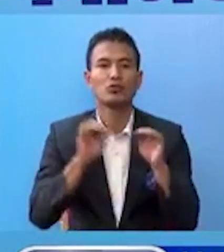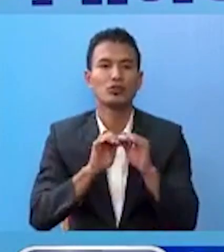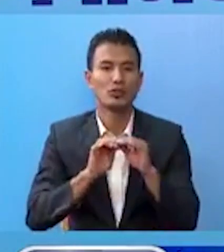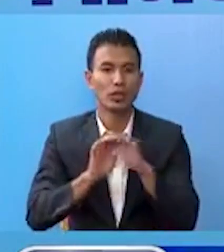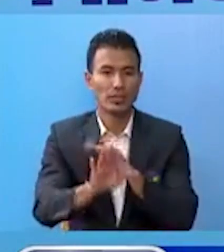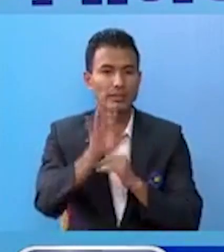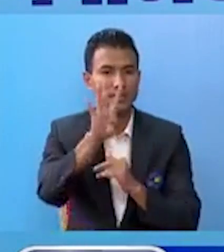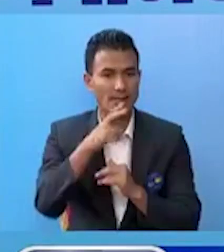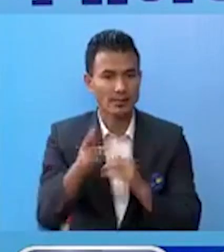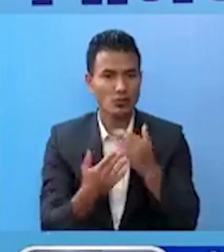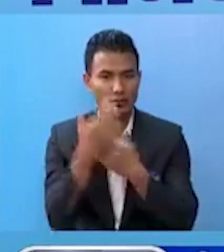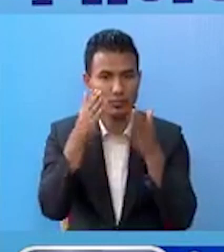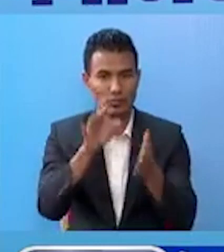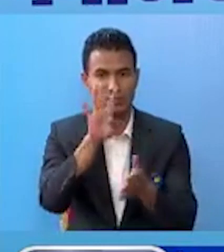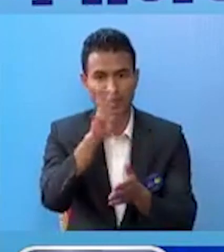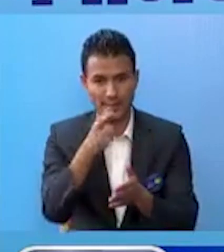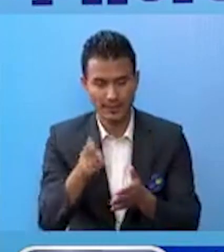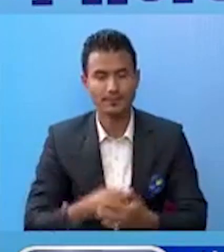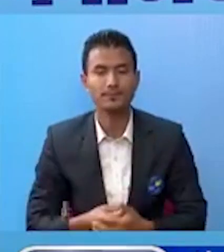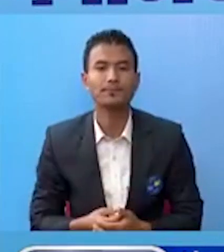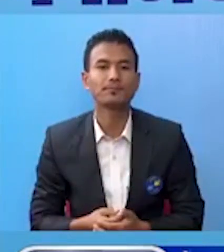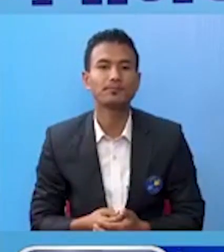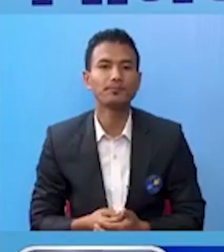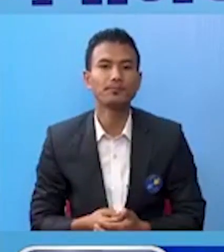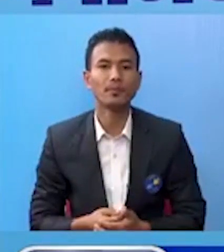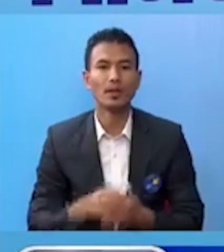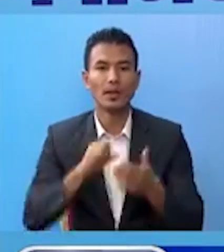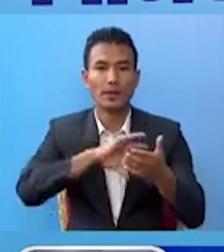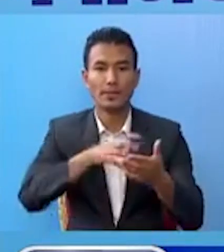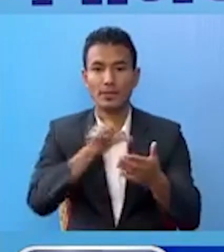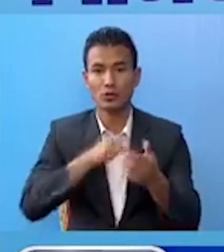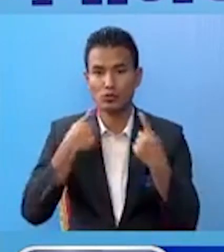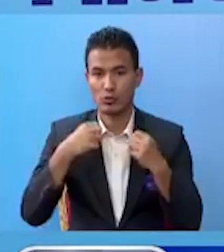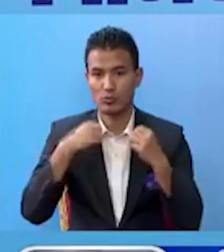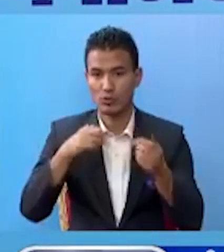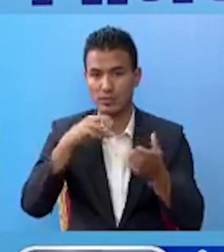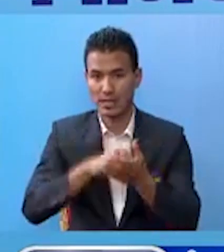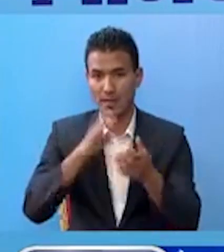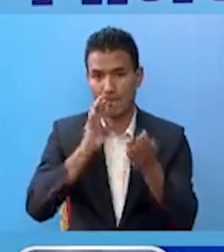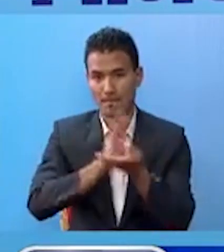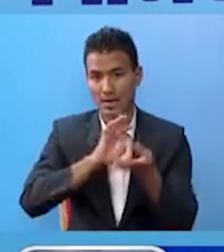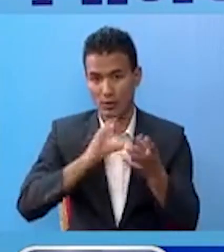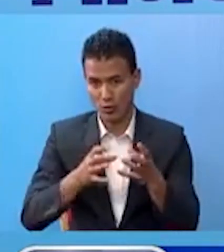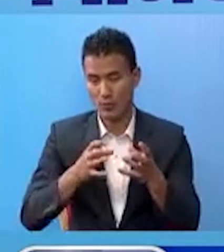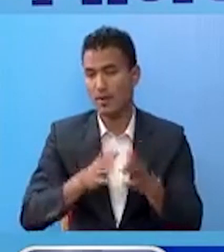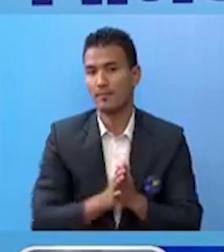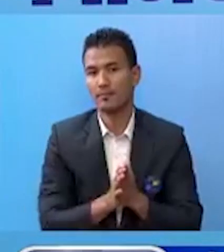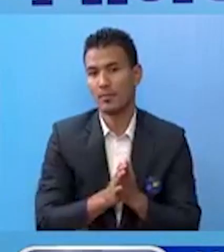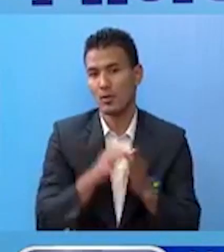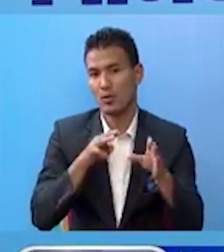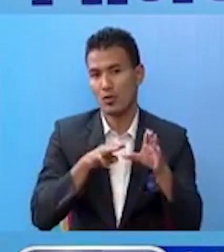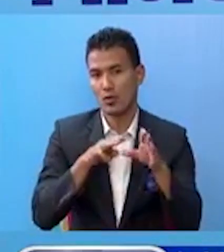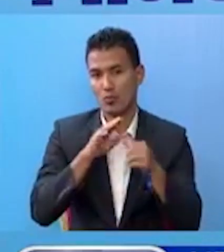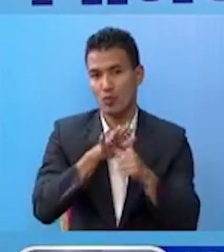सुनसरीका 4 जना र उदयपुरका 4 जना हुनुहुन्छ। प्रादेशिक जनस्वास्थ्य प्रयोगशाला विराटनगरमा